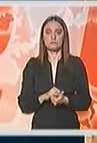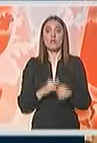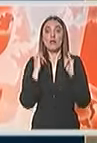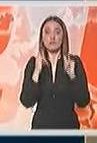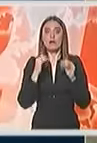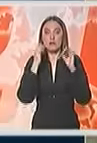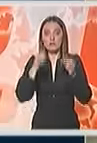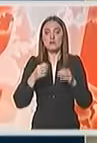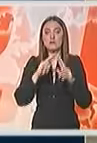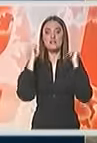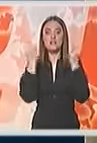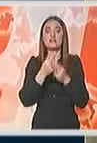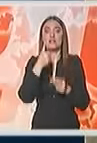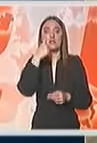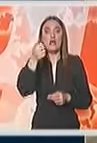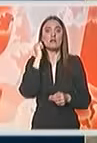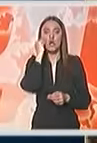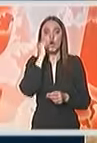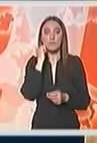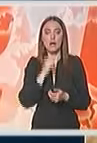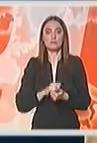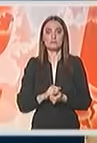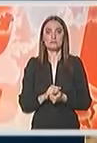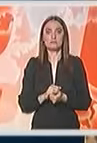Danas se obeležava Svetski dan Roma.